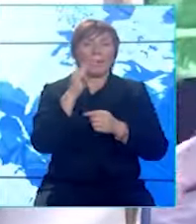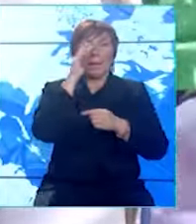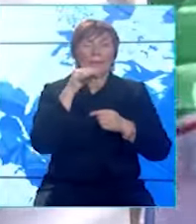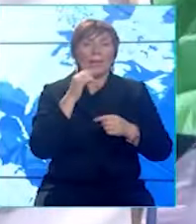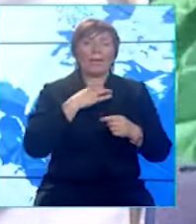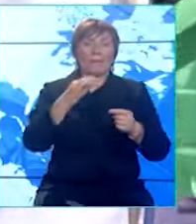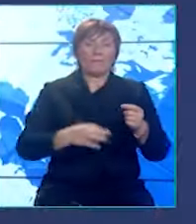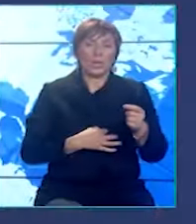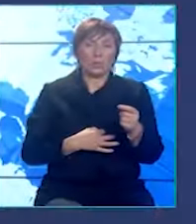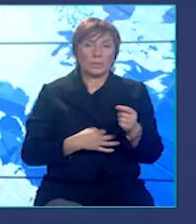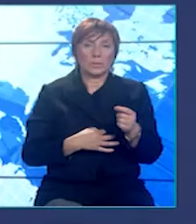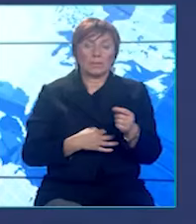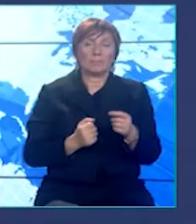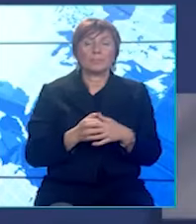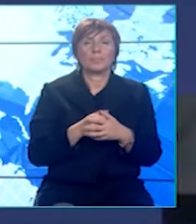i Francuska.